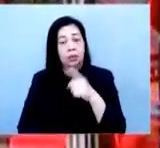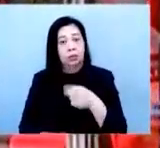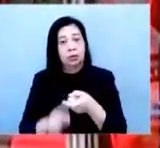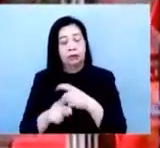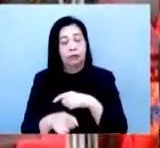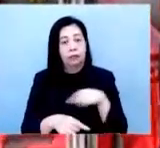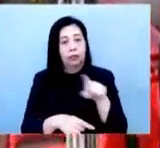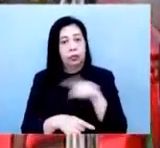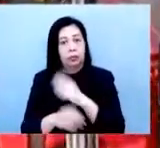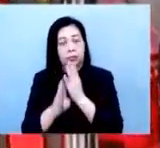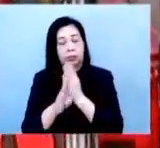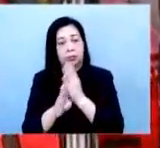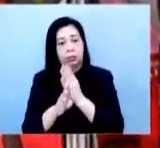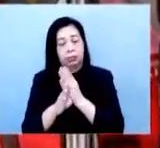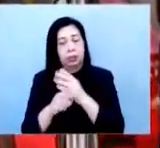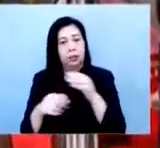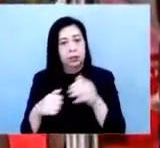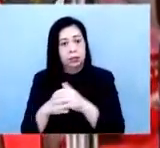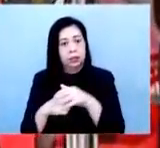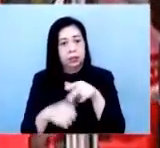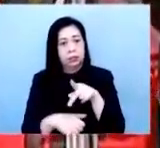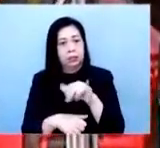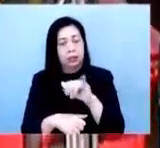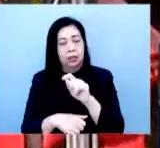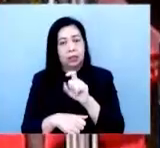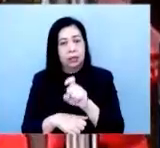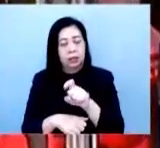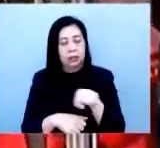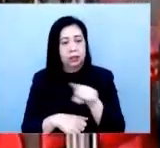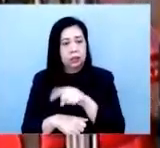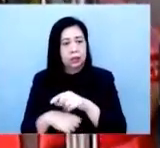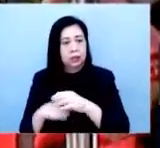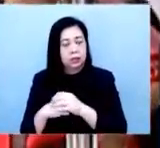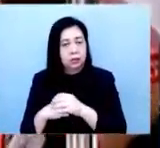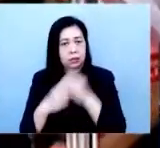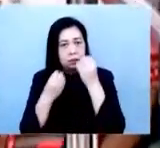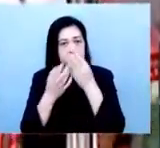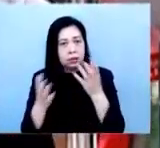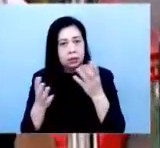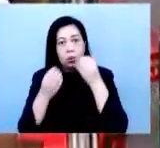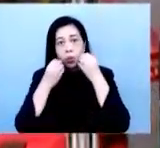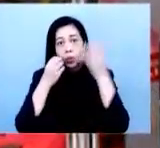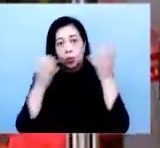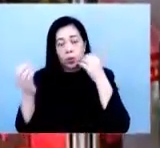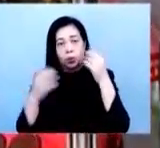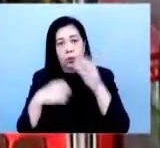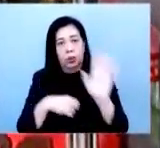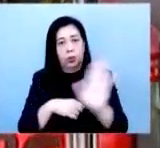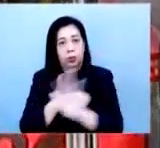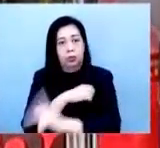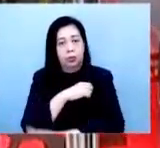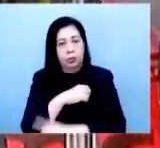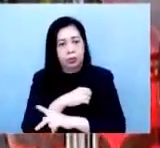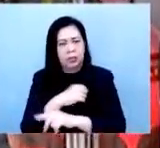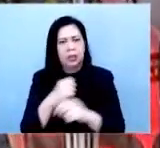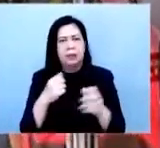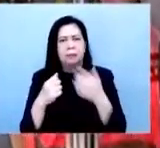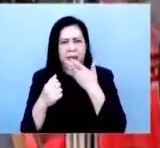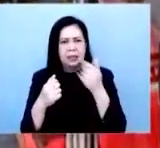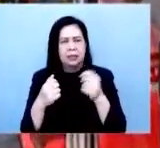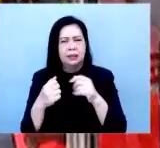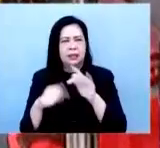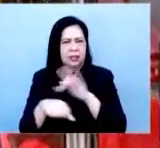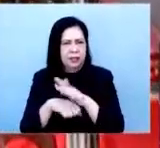mula sa mga bus line dito sa PTEX, para nga doon sa publiko na umuwi sa kani-kanilang probinsya na mag-book na agad